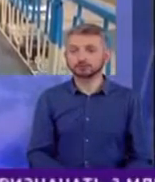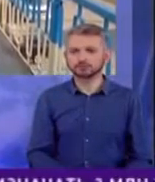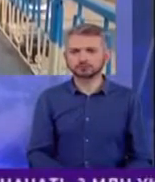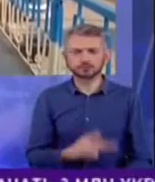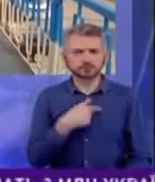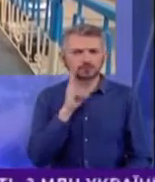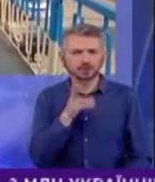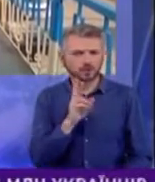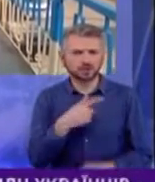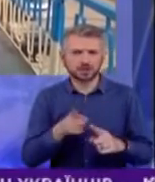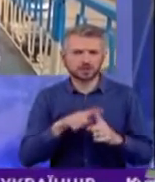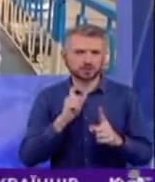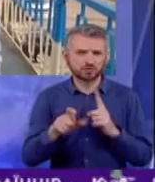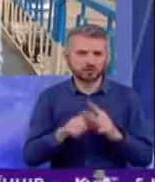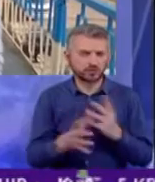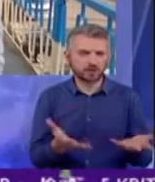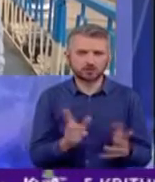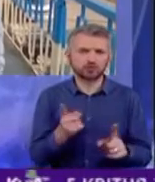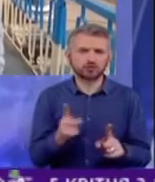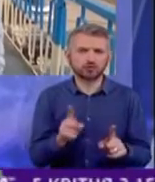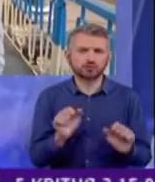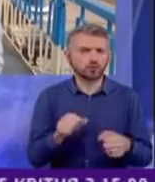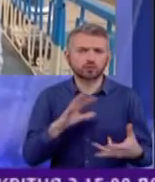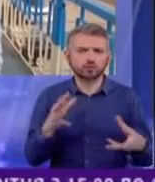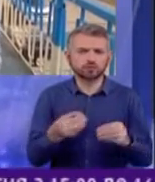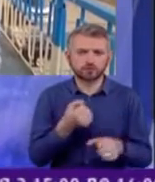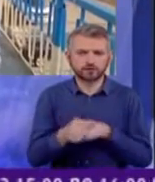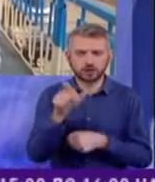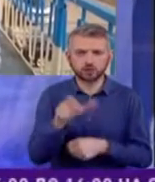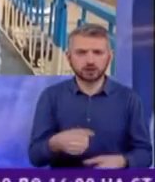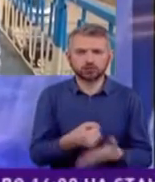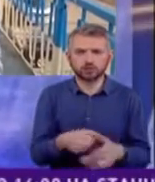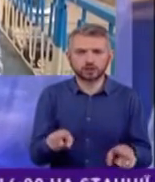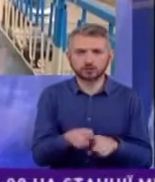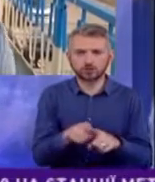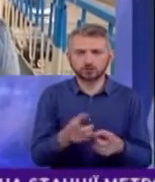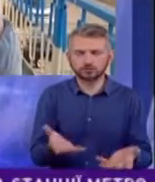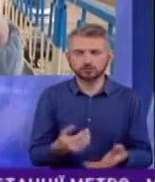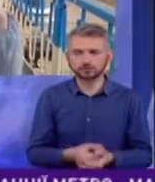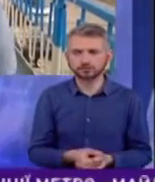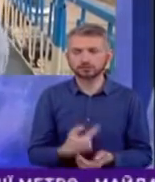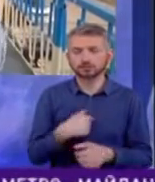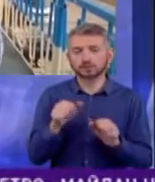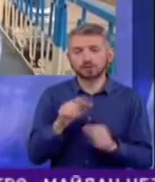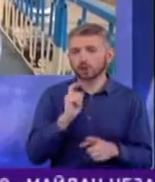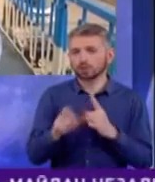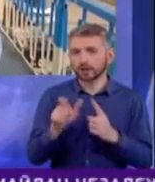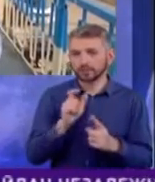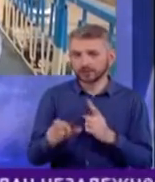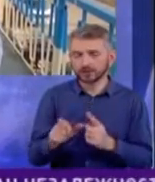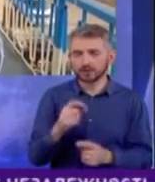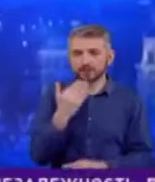Я не знаю, як це коментувати, що змогло привести людину до такої якраз... Я могу